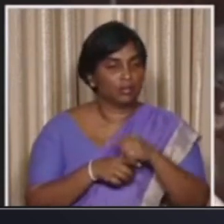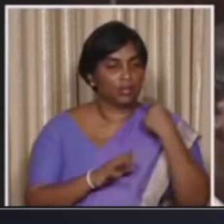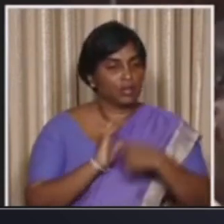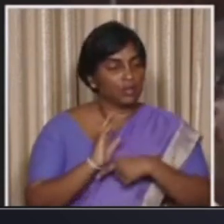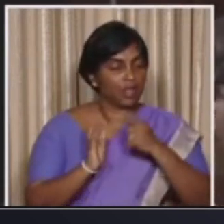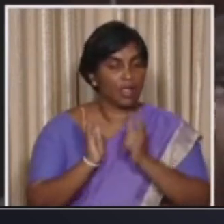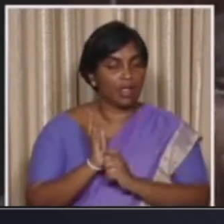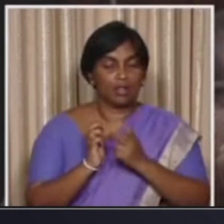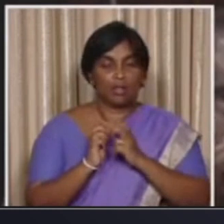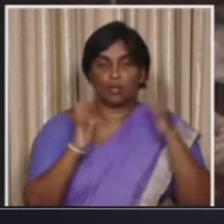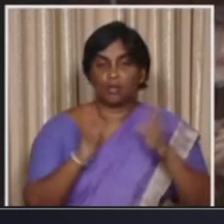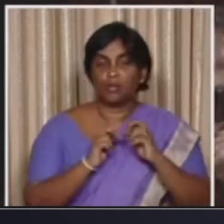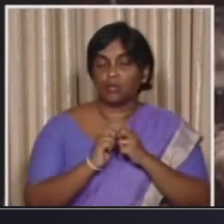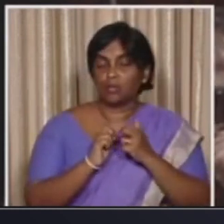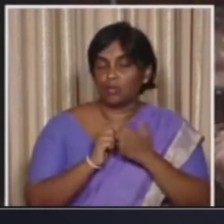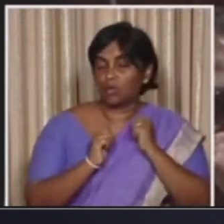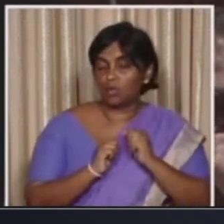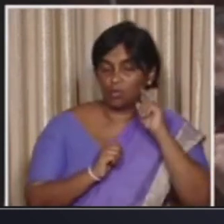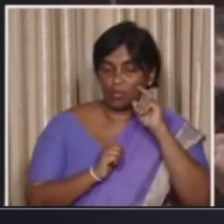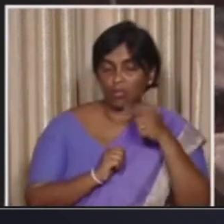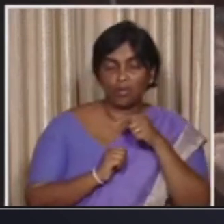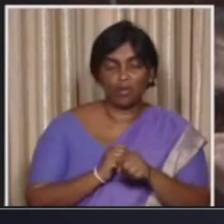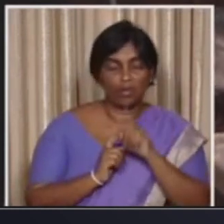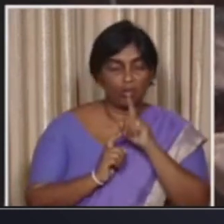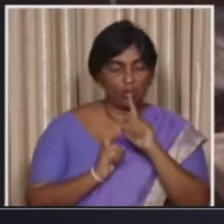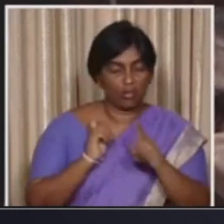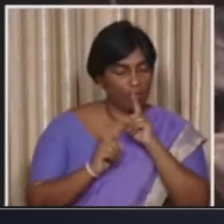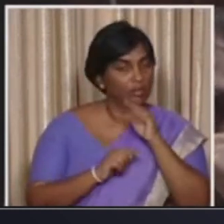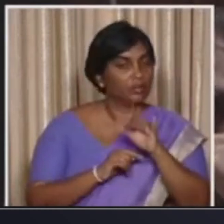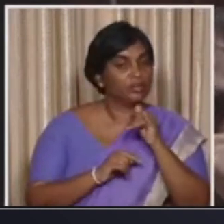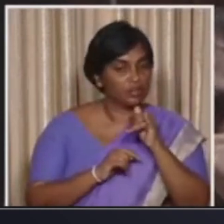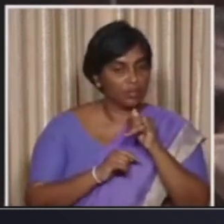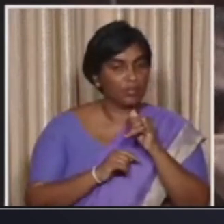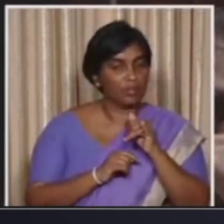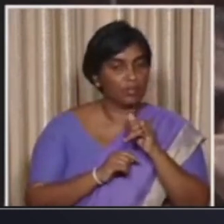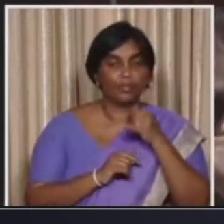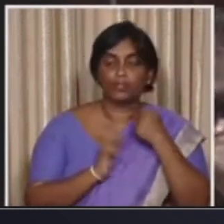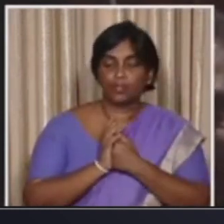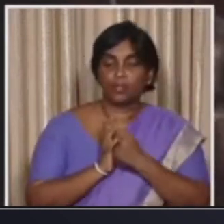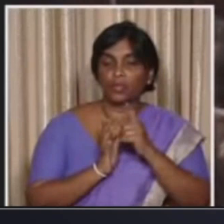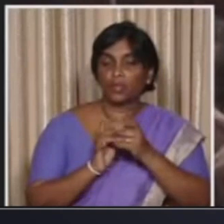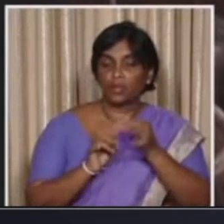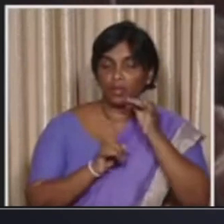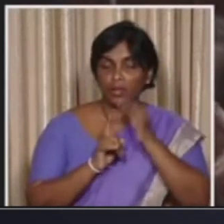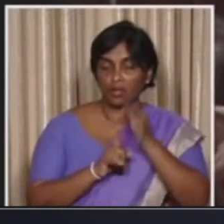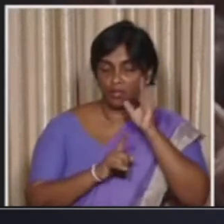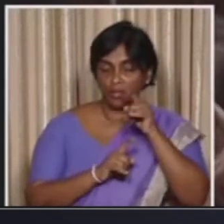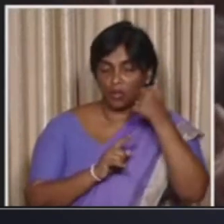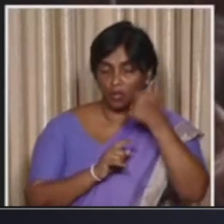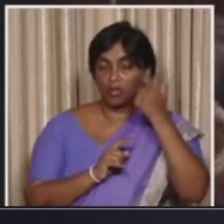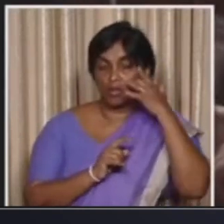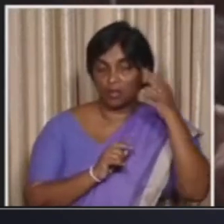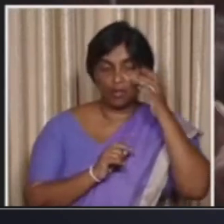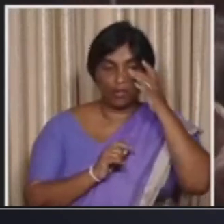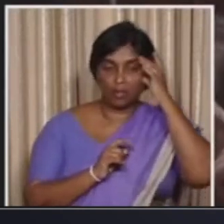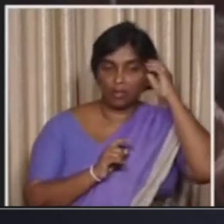ණය බර්ධතාවය හරියට දන්නේ නැතුව මෙතන මේ ආර්ථික කතා කරනවා සමහර මිනිස්සු. ගරු සභාපතිතුමනි, ඔබතුමා හොඳට මතක තියාගෙන